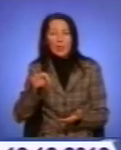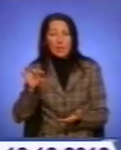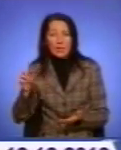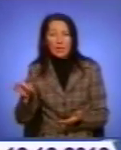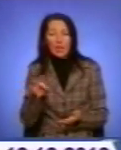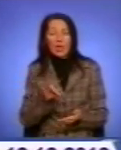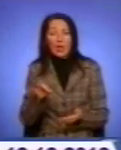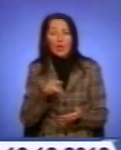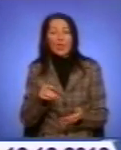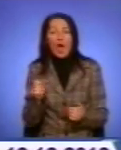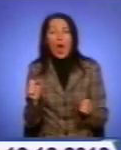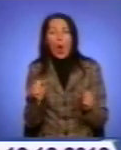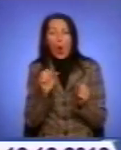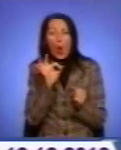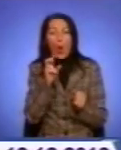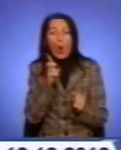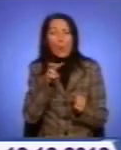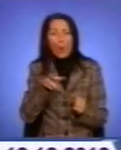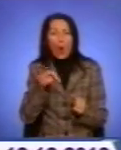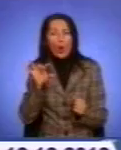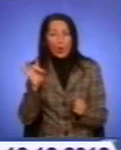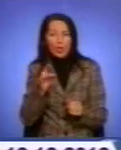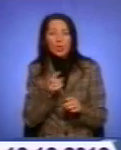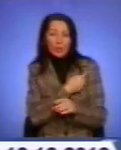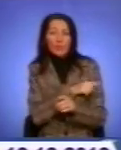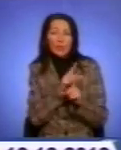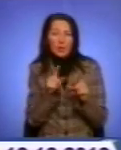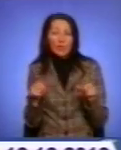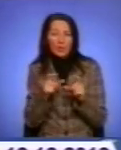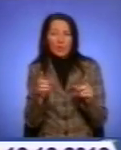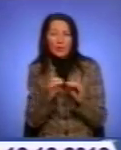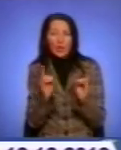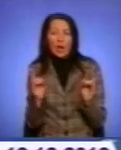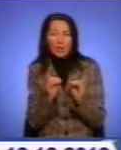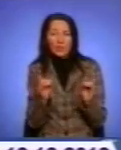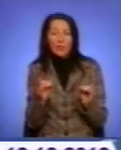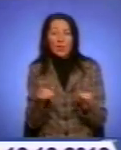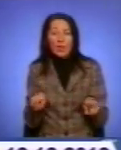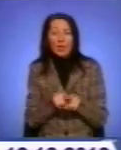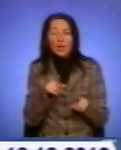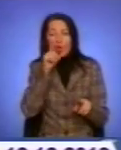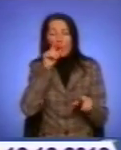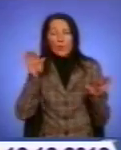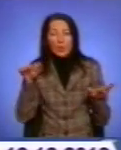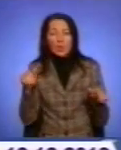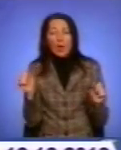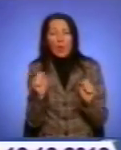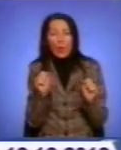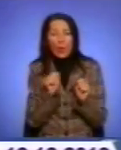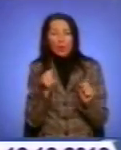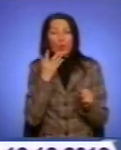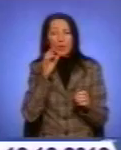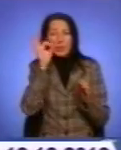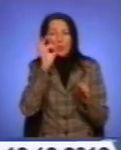на лікарняних ліжках. У морозну погоду непереливки і птахам. Щороку, коли температура опускається нижче 20